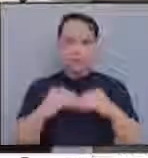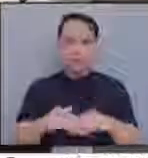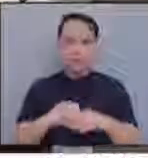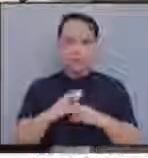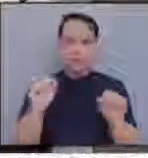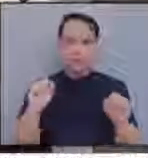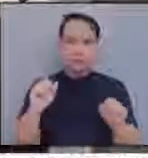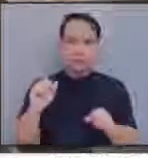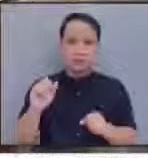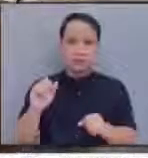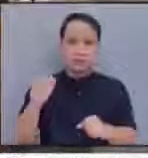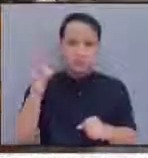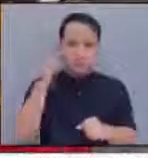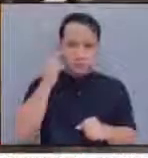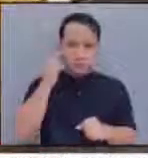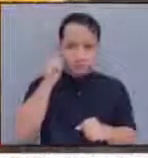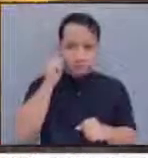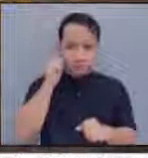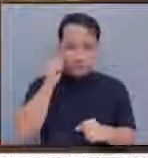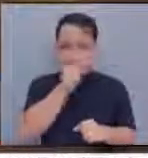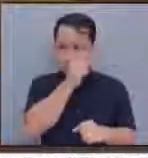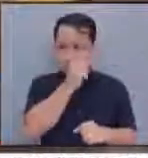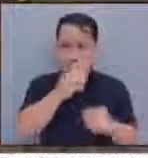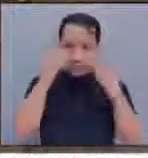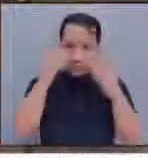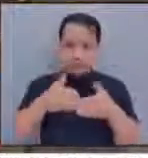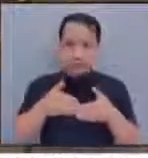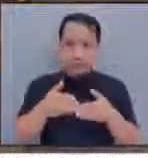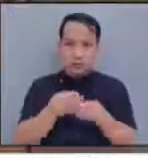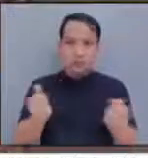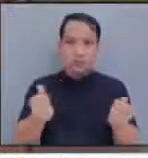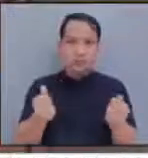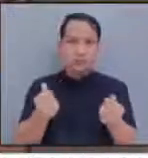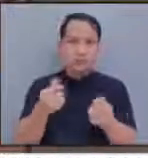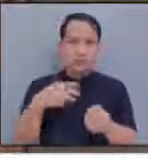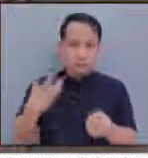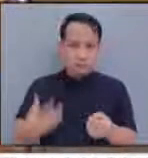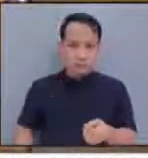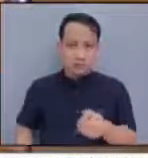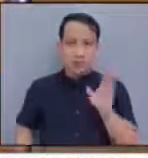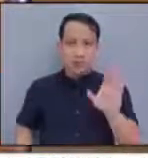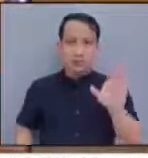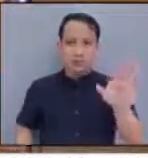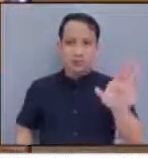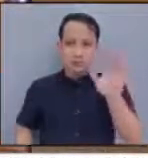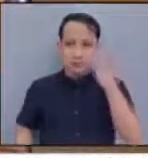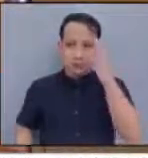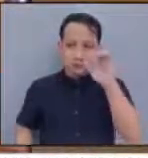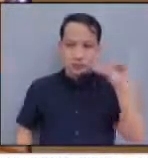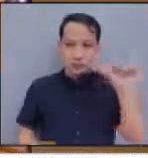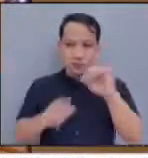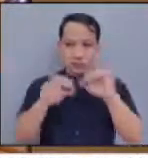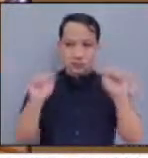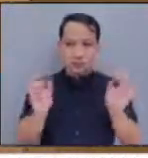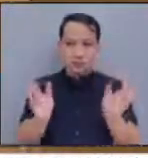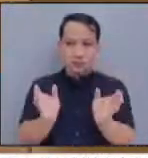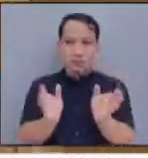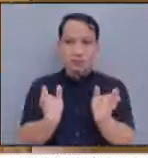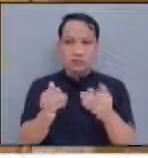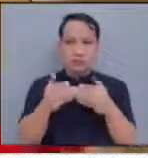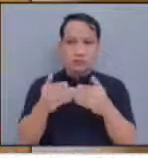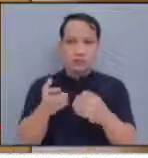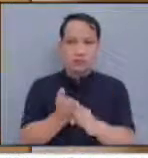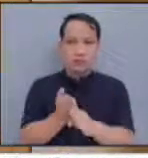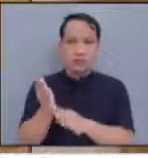Pangulong Noynoy Aquino, sumentro sa pagtugon sa mga anomalya ang kanyang unang SONA at ang kanyang pagsusulong ng tuwid na daan.